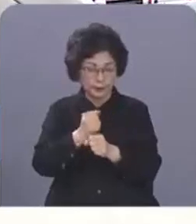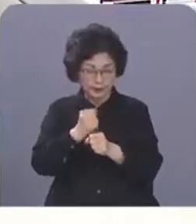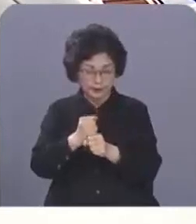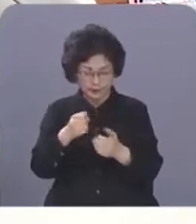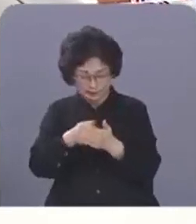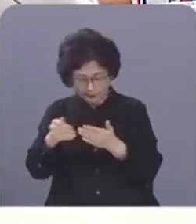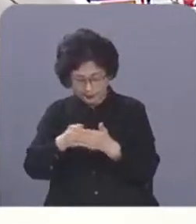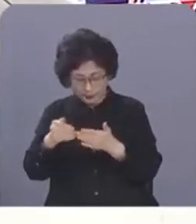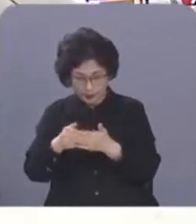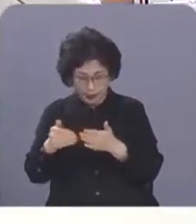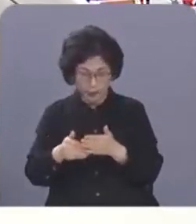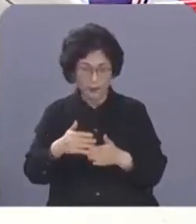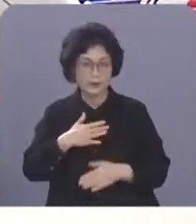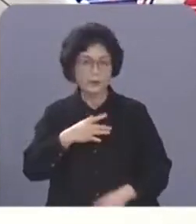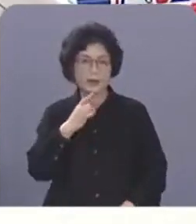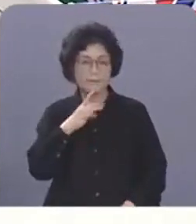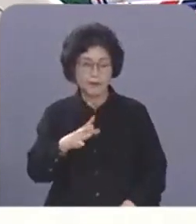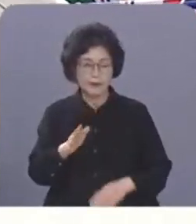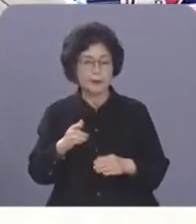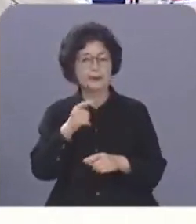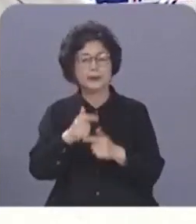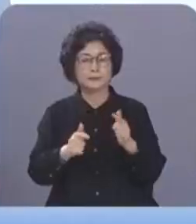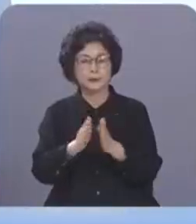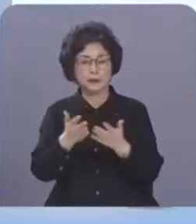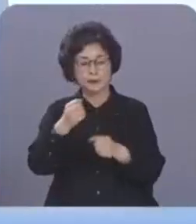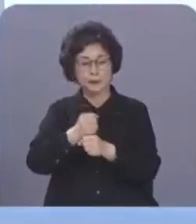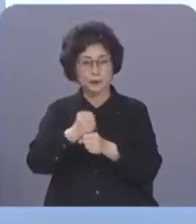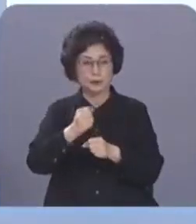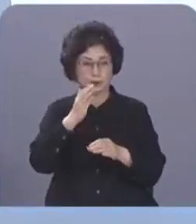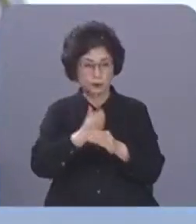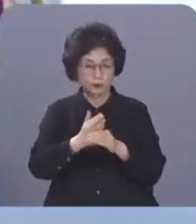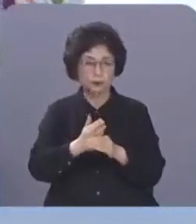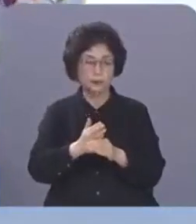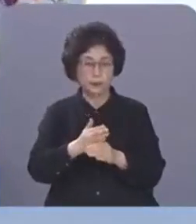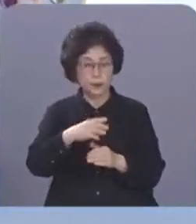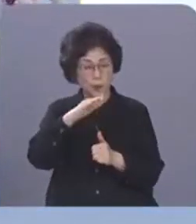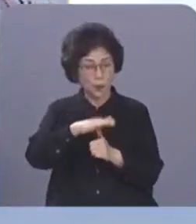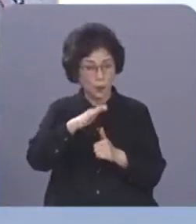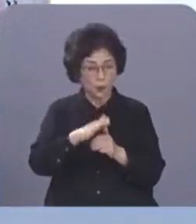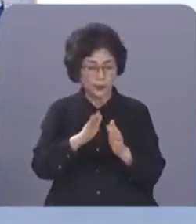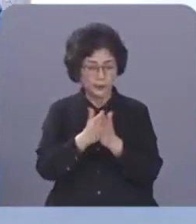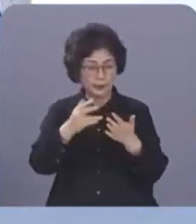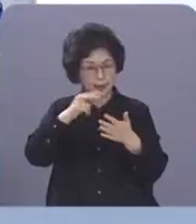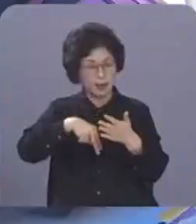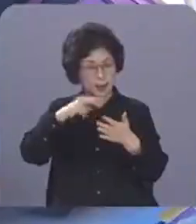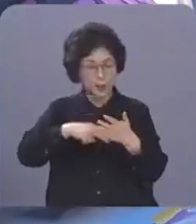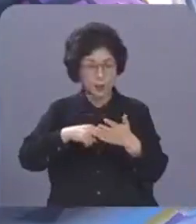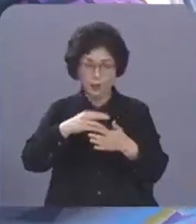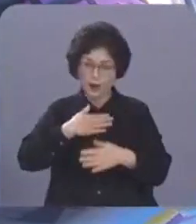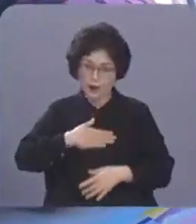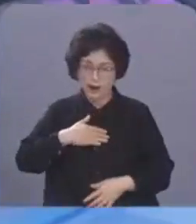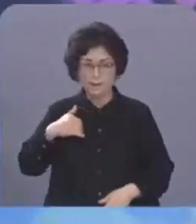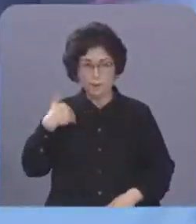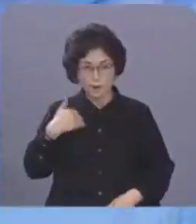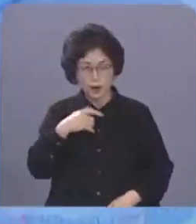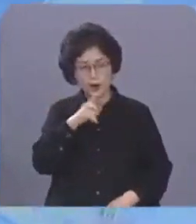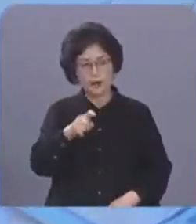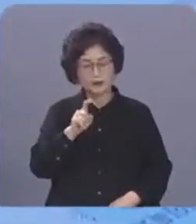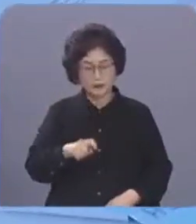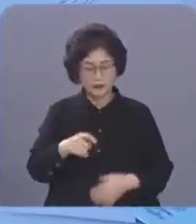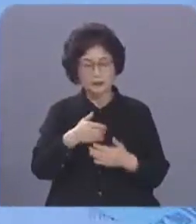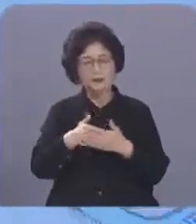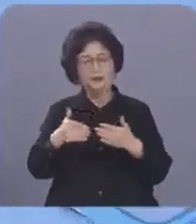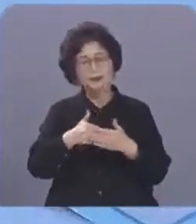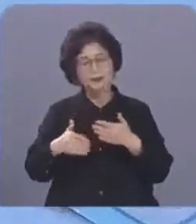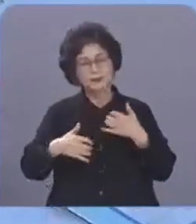색칠하며 나만의 나무 책을 만듭니다. 아직 어린 아이들은 책 내용을 아는지 모르는지 그림 그리는